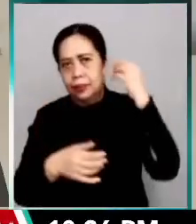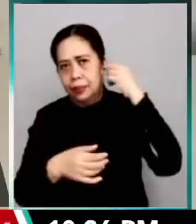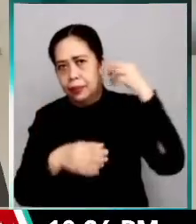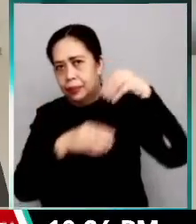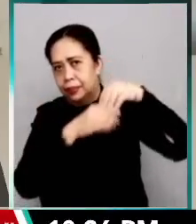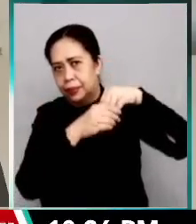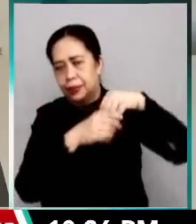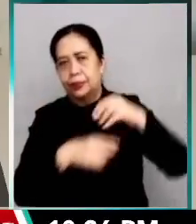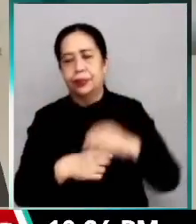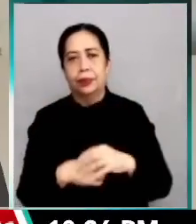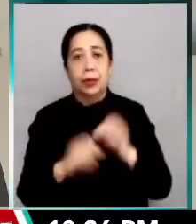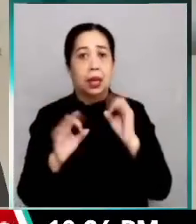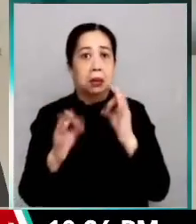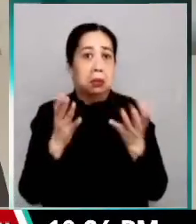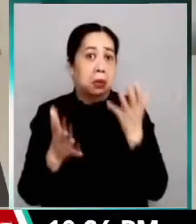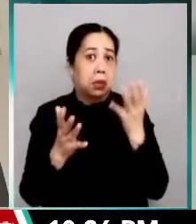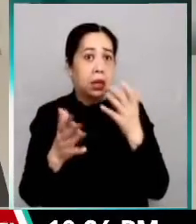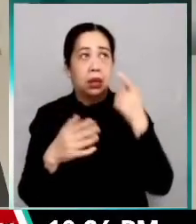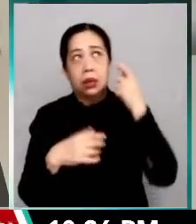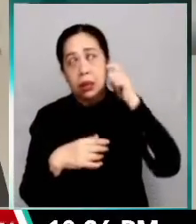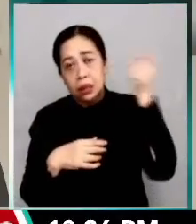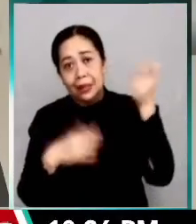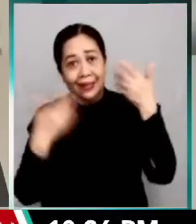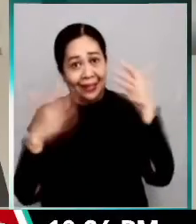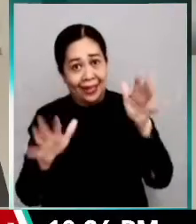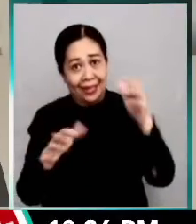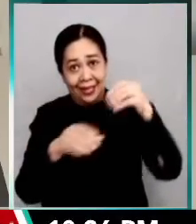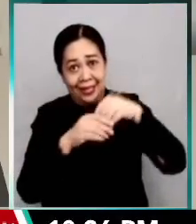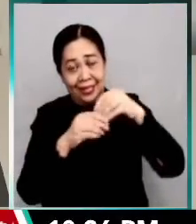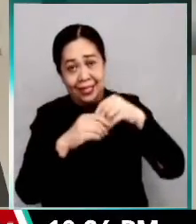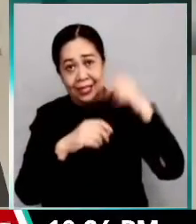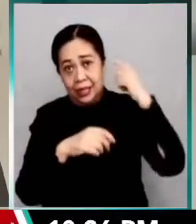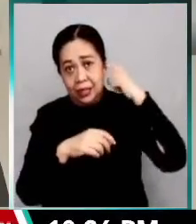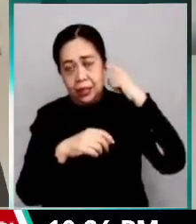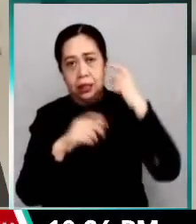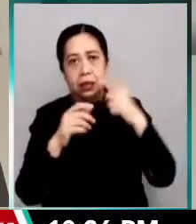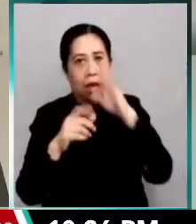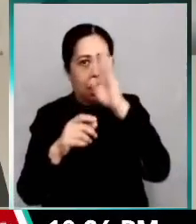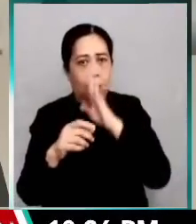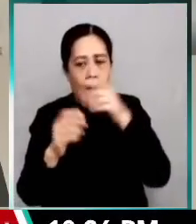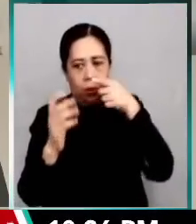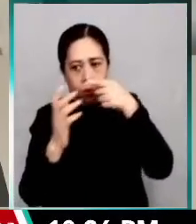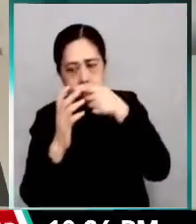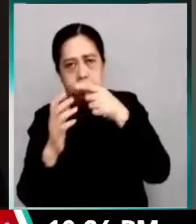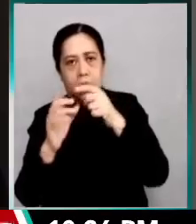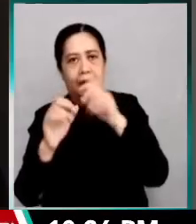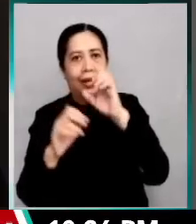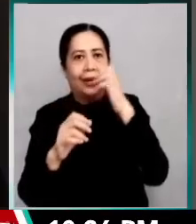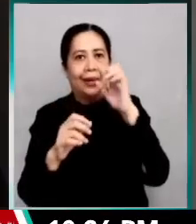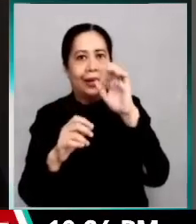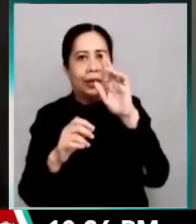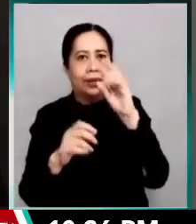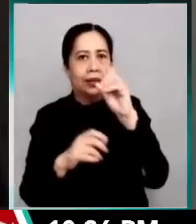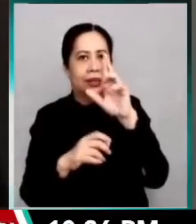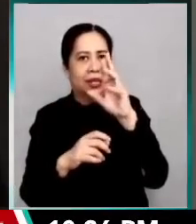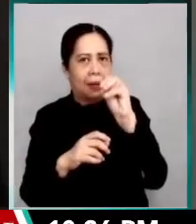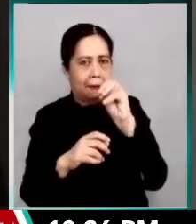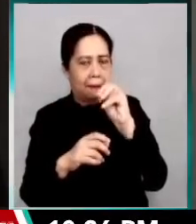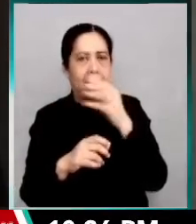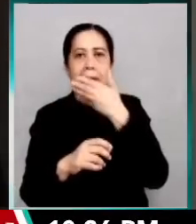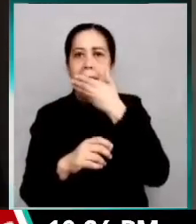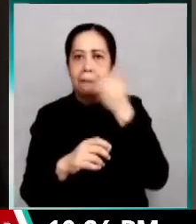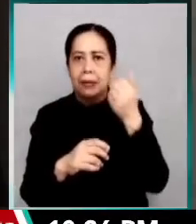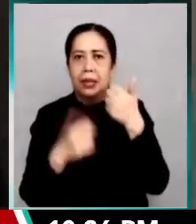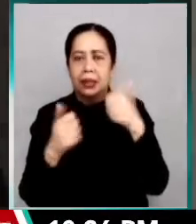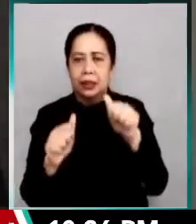Kasi mamaya, tinry alisin sa loob ng bahay, mabutas yung tenga o yung eardrum na tinatawag. So, pinakamaganda talaga